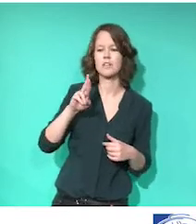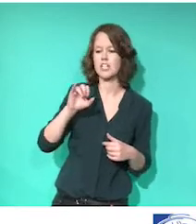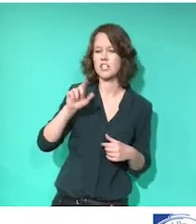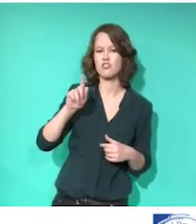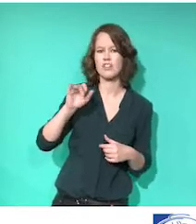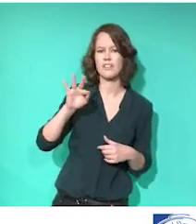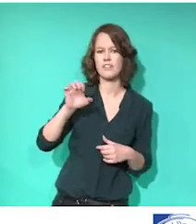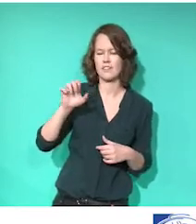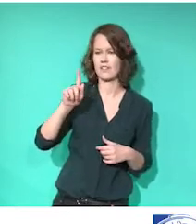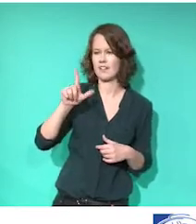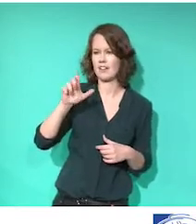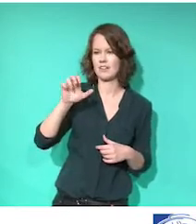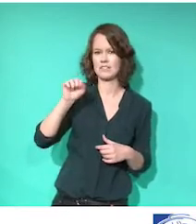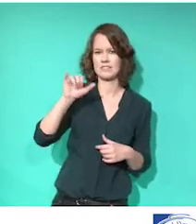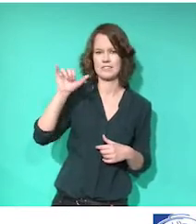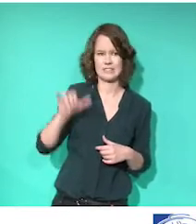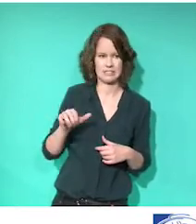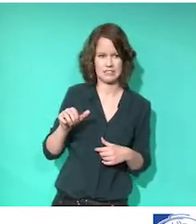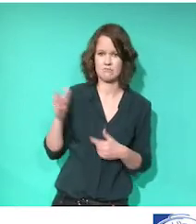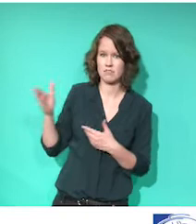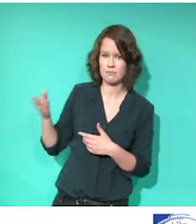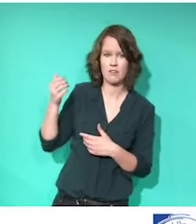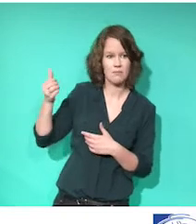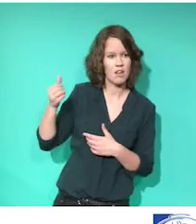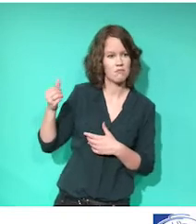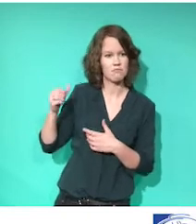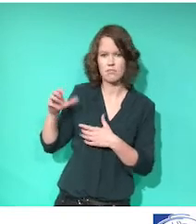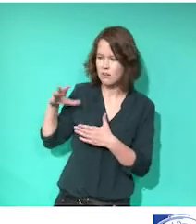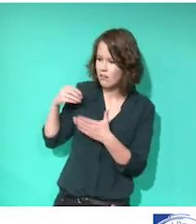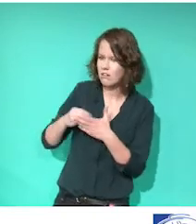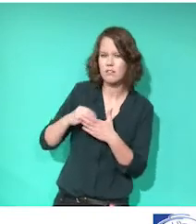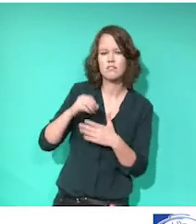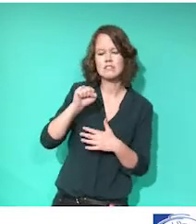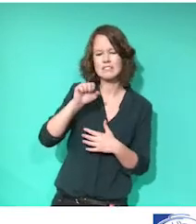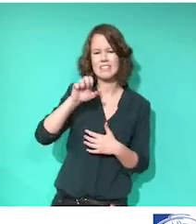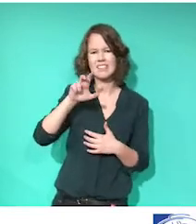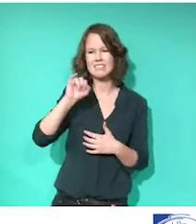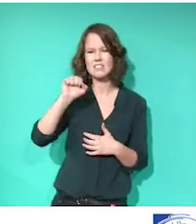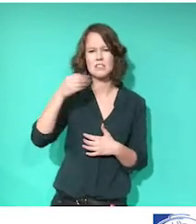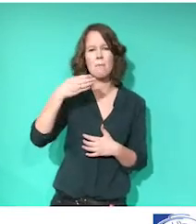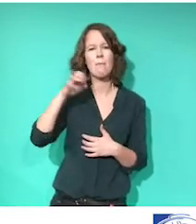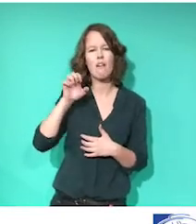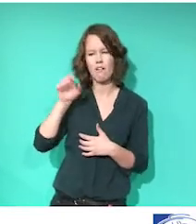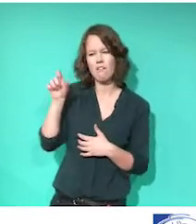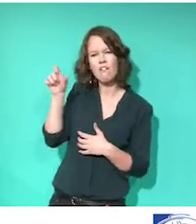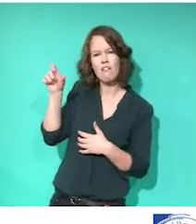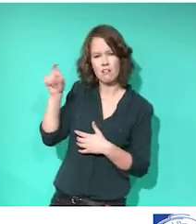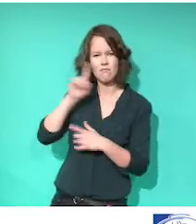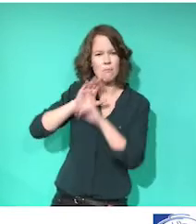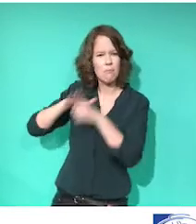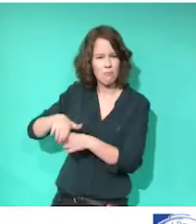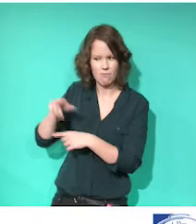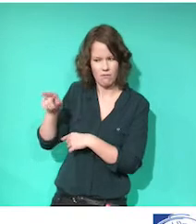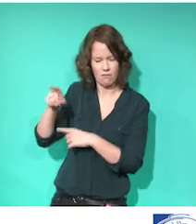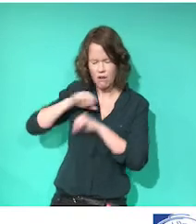activement tout au long de sa vie et de sa carrière à populariser le terme de sexisme et qui a œuvré avec vigueur au sein du comité de